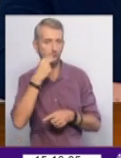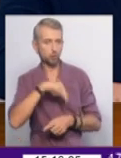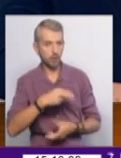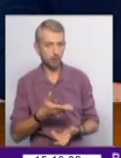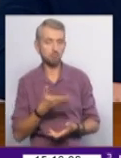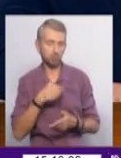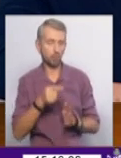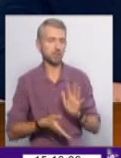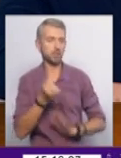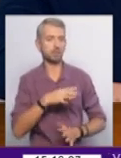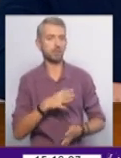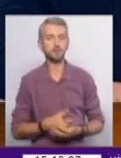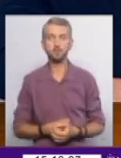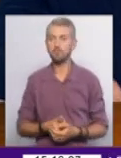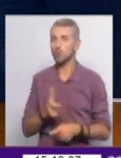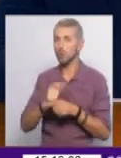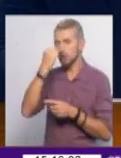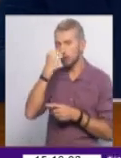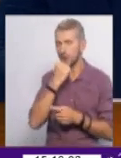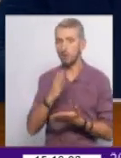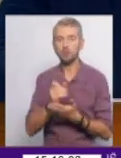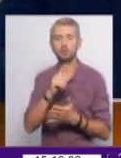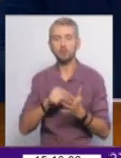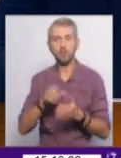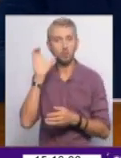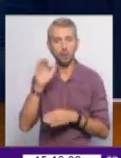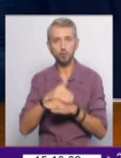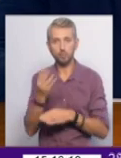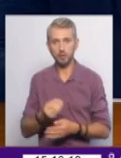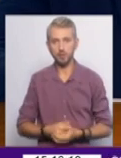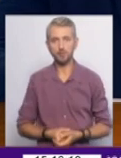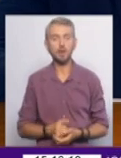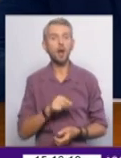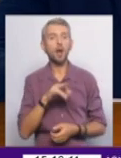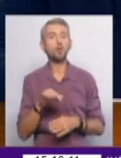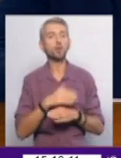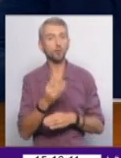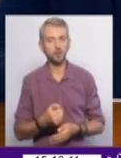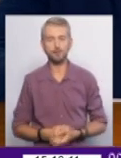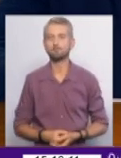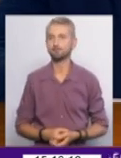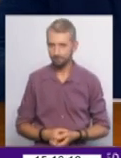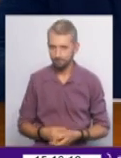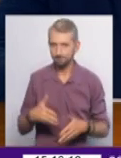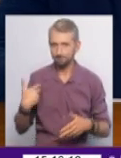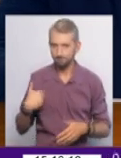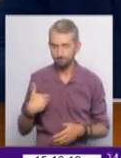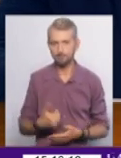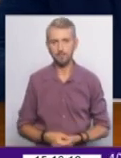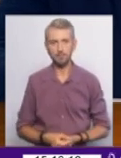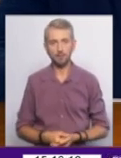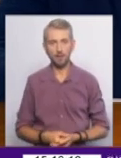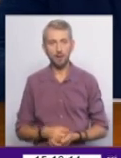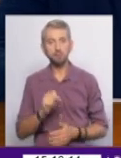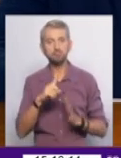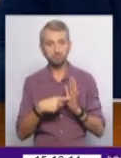його і підтримали. Так, дуже дякую. Є питання, дякую. Слухаємо. Добрий день. Алло, доброго дня. Добрий день. Добрий день. Можна